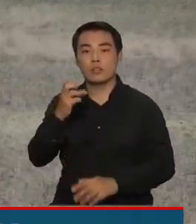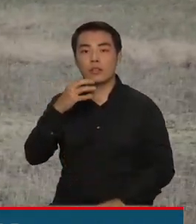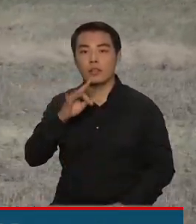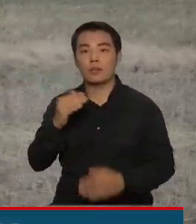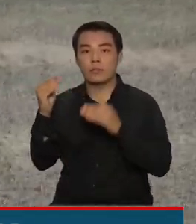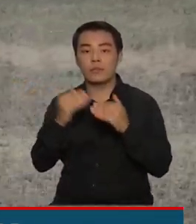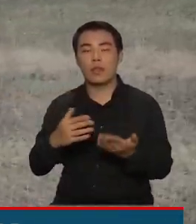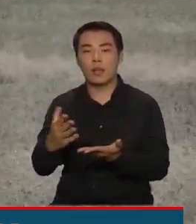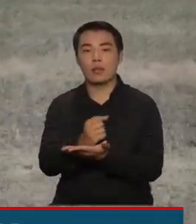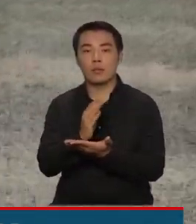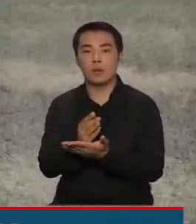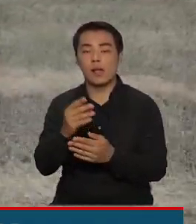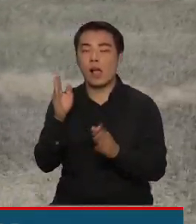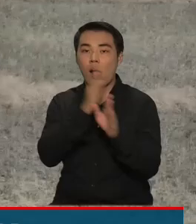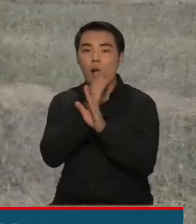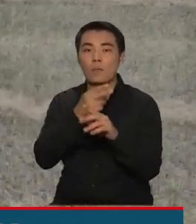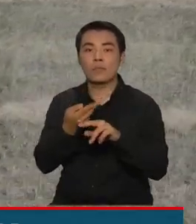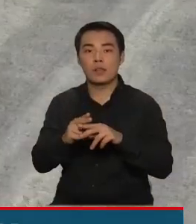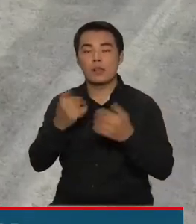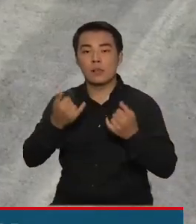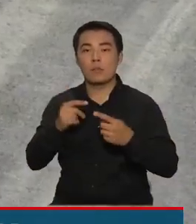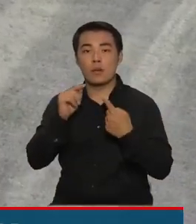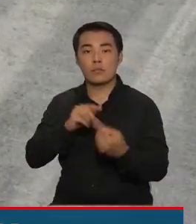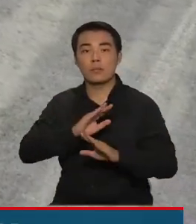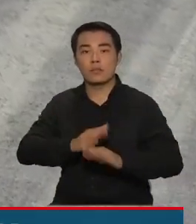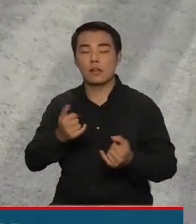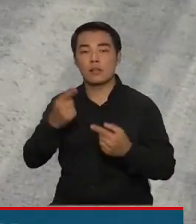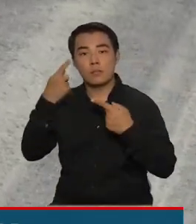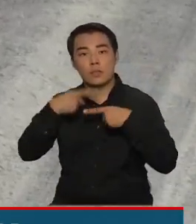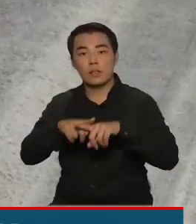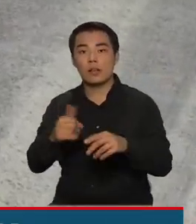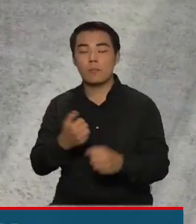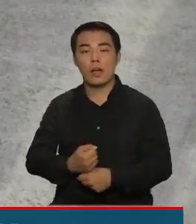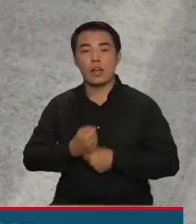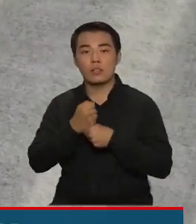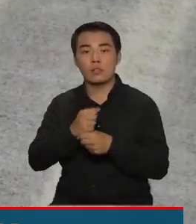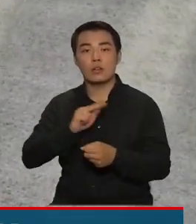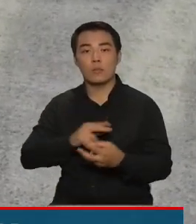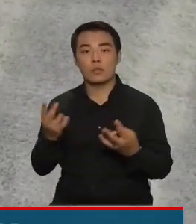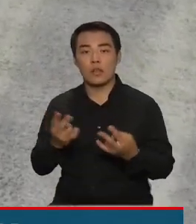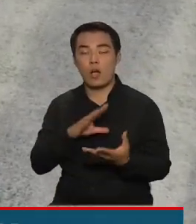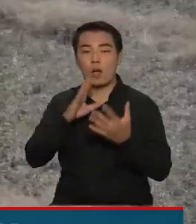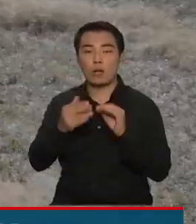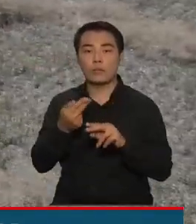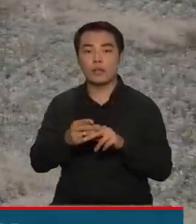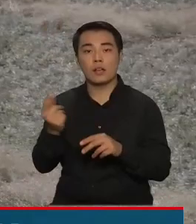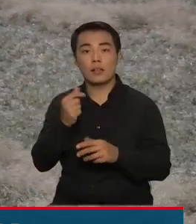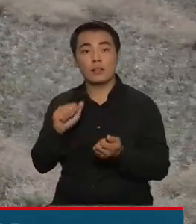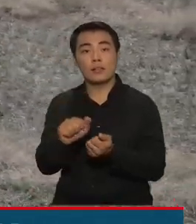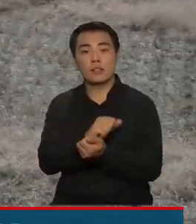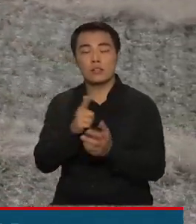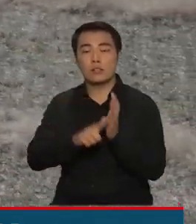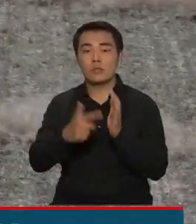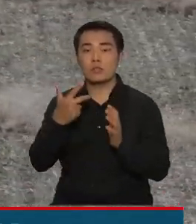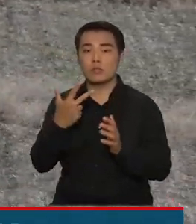төмен алынады. Ауа райына қарсы амал болмаса да шаруаларды қолдау қолдан келуі тиіс. Алдымен астықты кептіруге 73